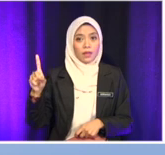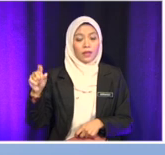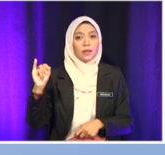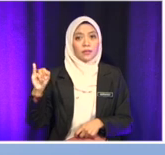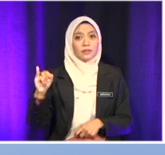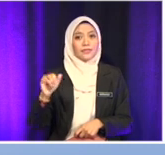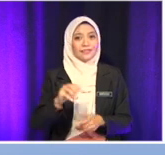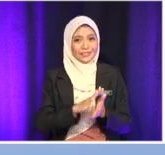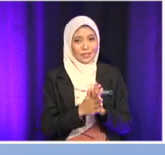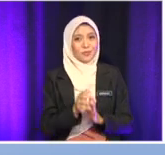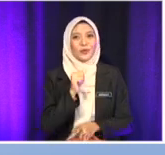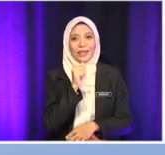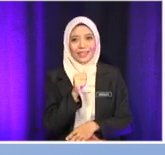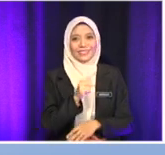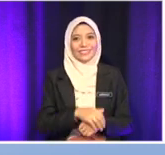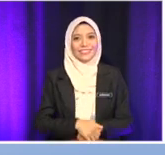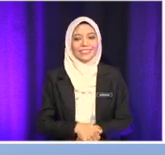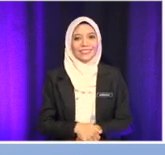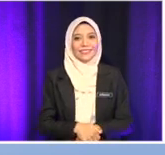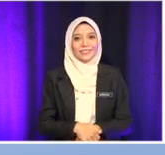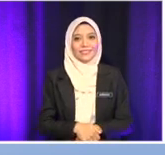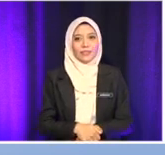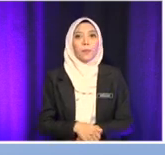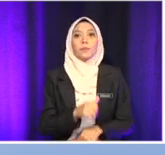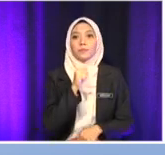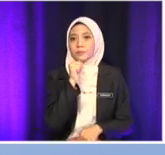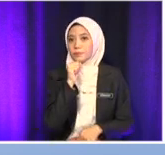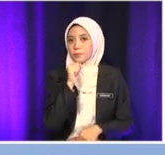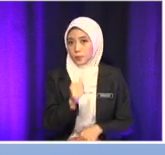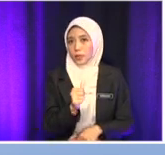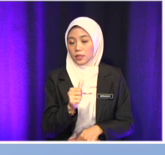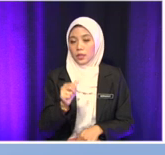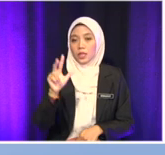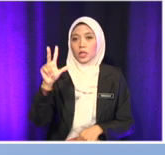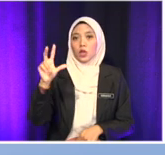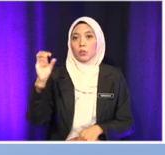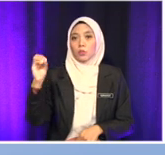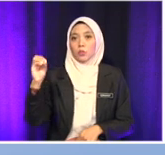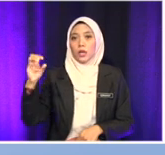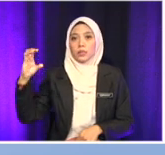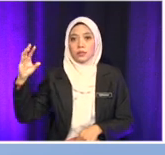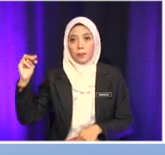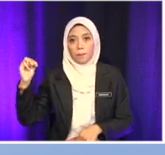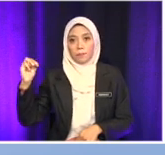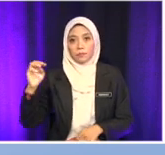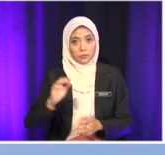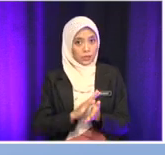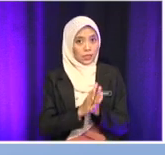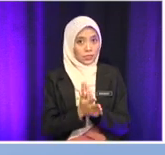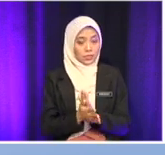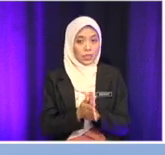jika primitif Pentagon sekate bukan 30 cm maka Sisi